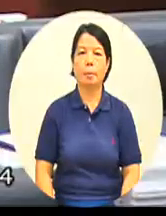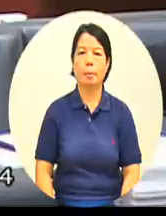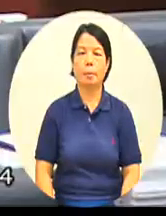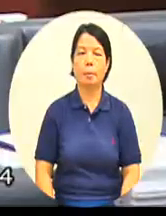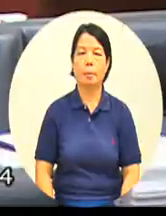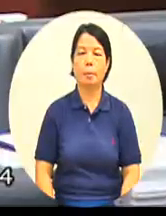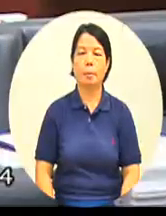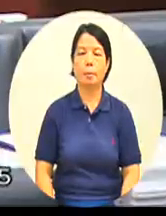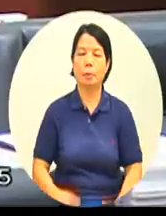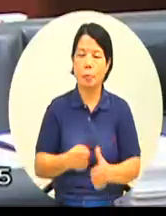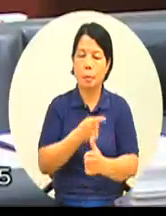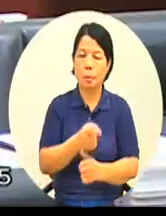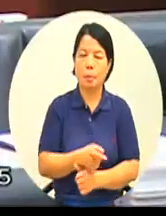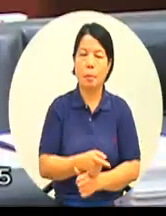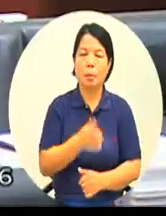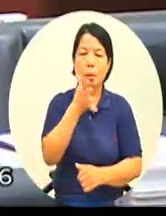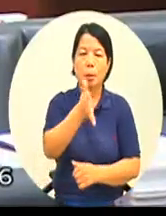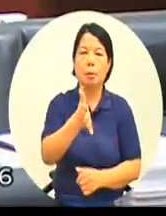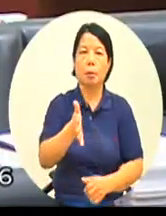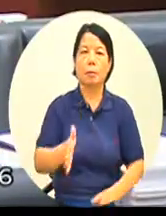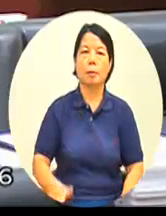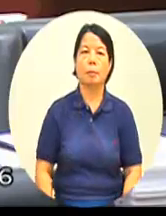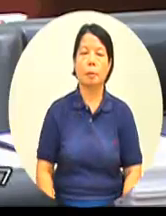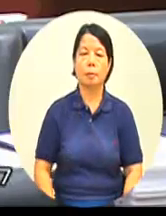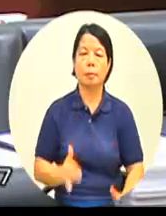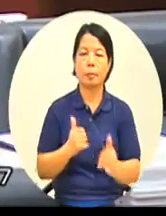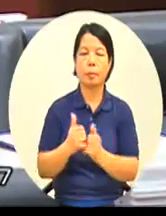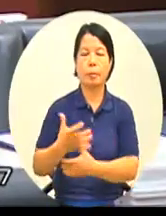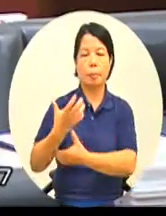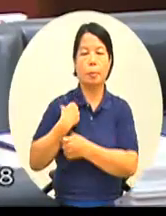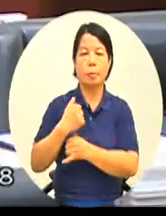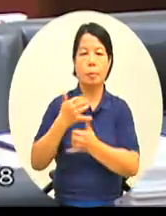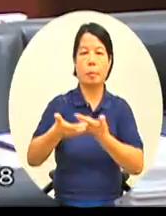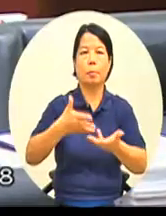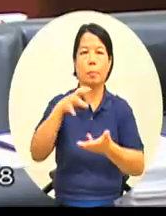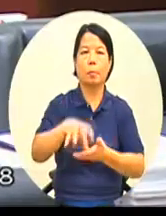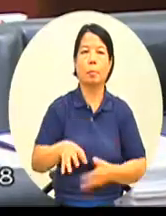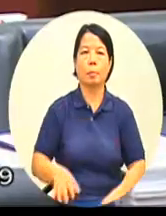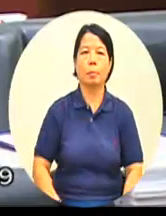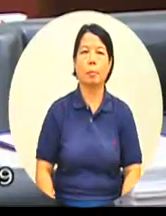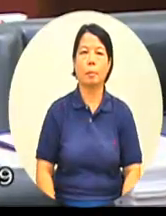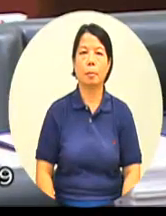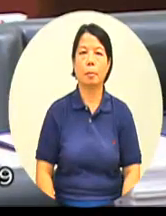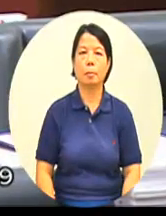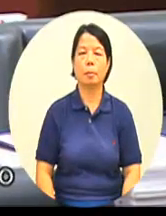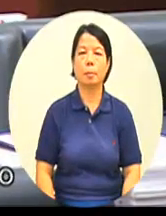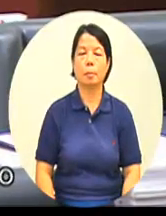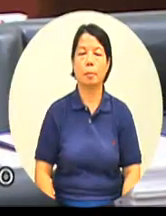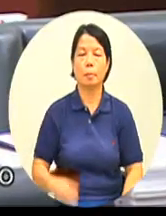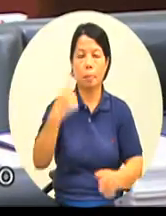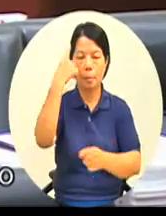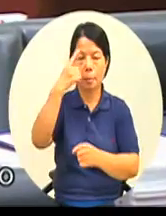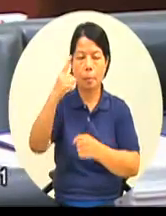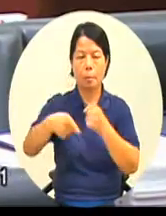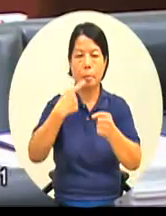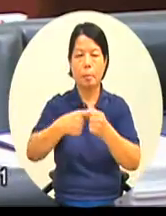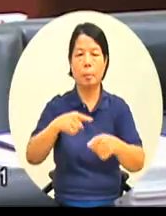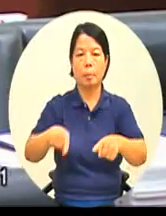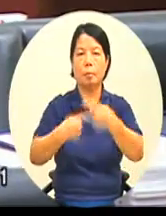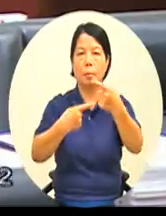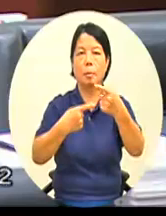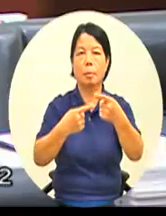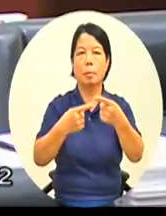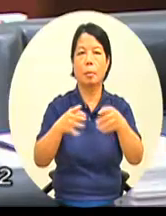首先我想先请教一下殡仪局。殡仪局从明年一月一号开始就